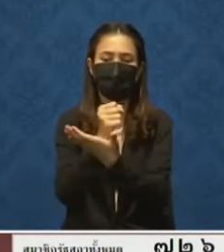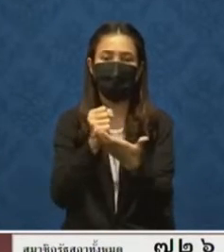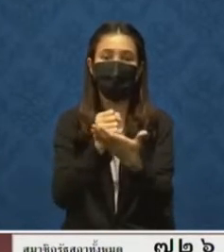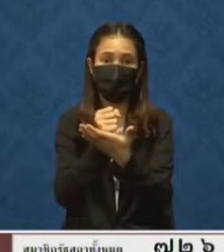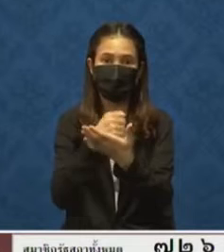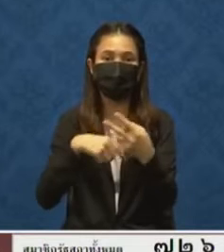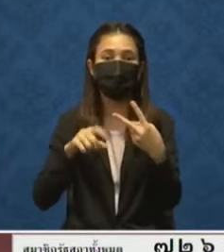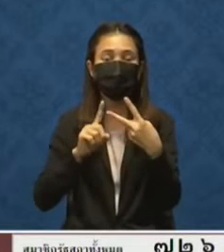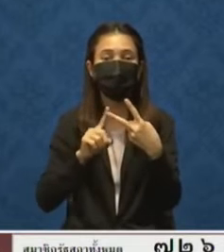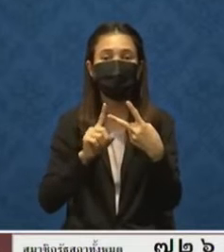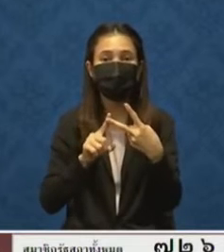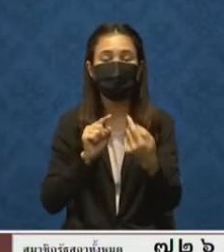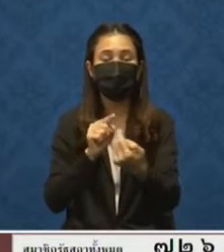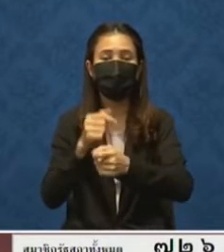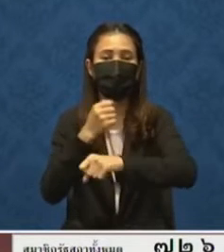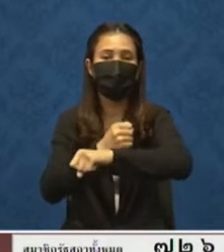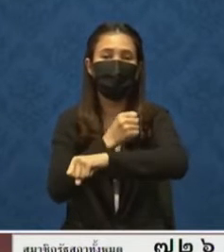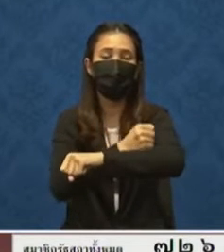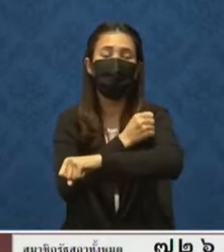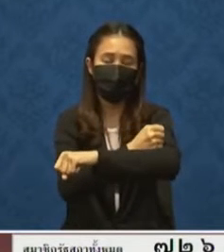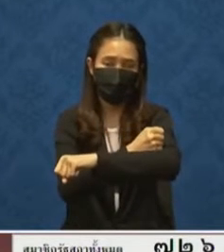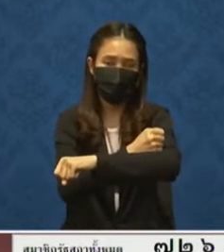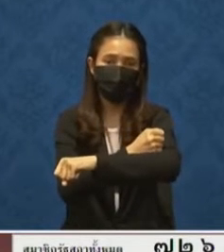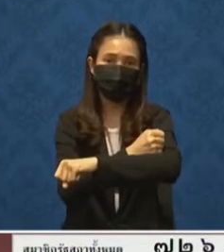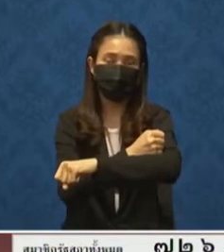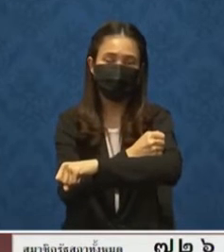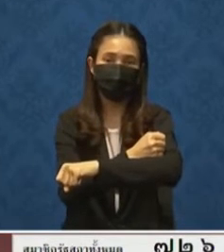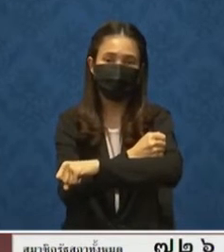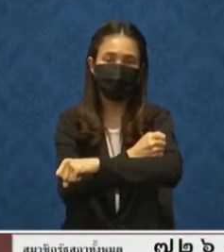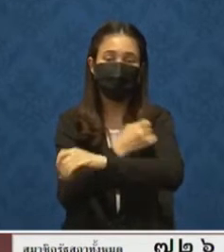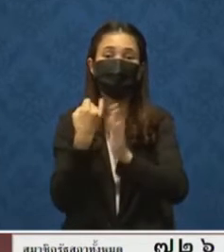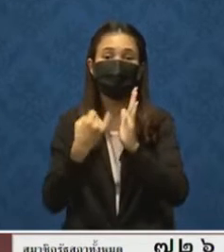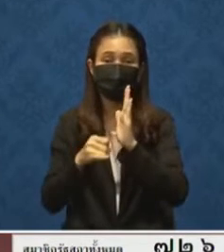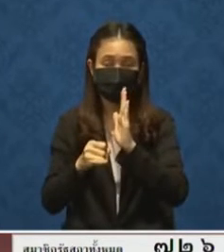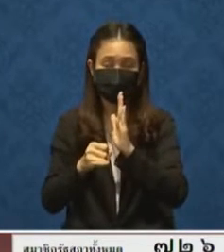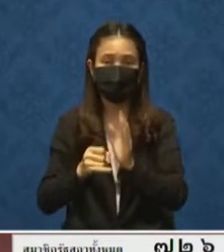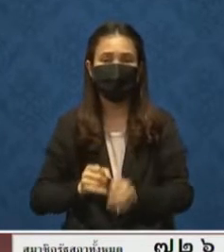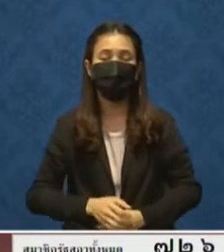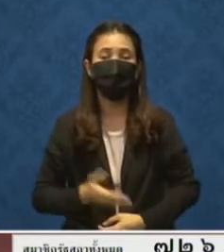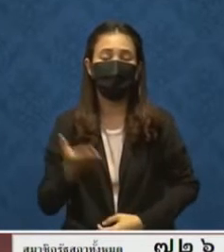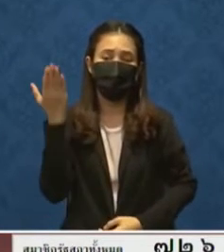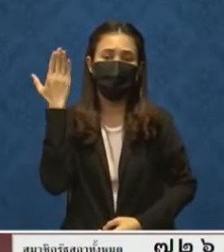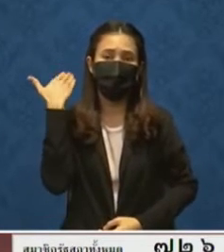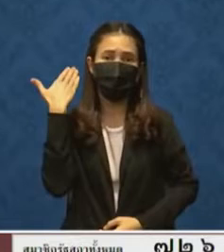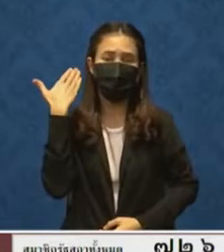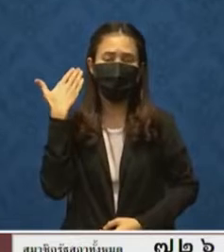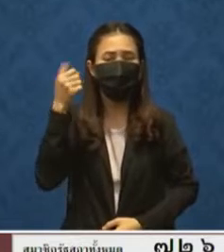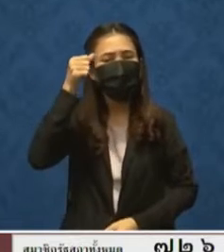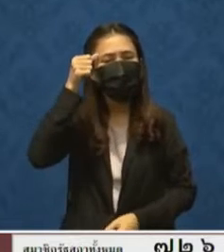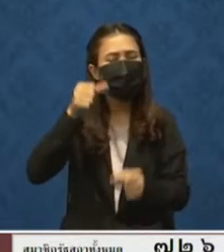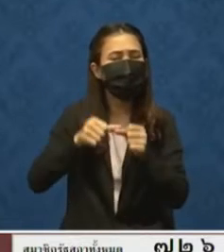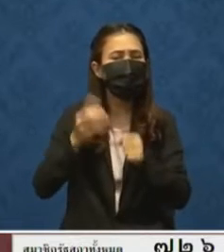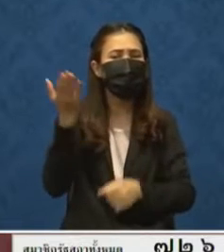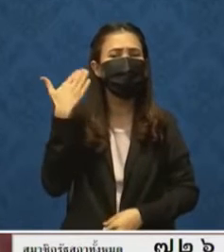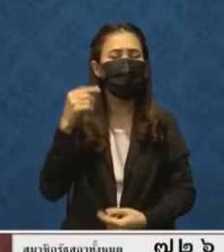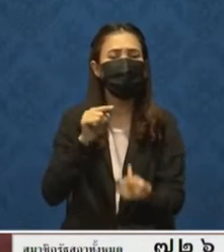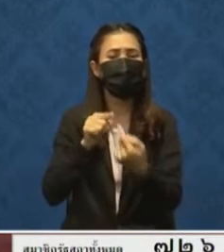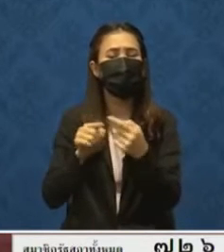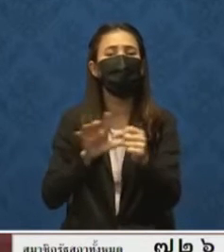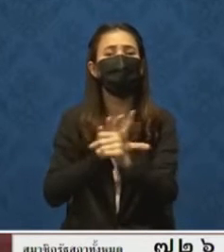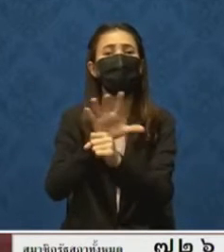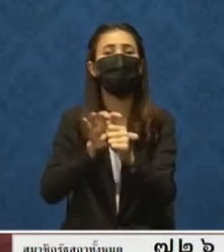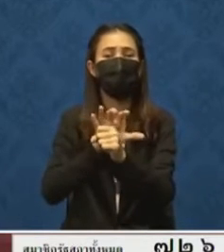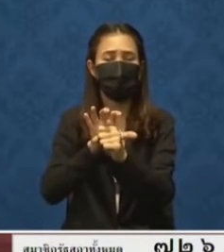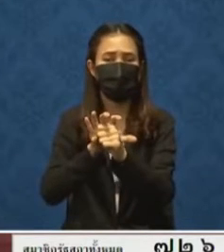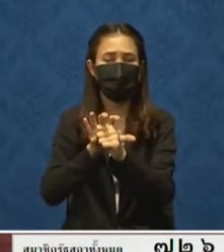องที่สองครับ เรื่องของแ uncertainty ถือน นะครัครั้งที่แล้วนี่ เราจับกัได้ว่าเรื่องของโวิต Dash